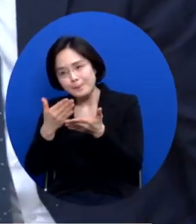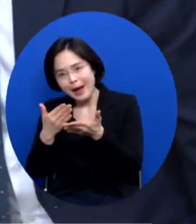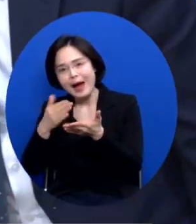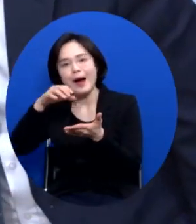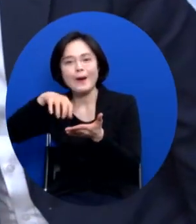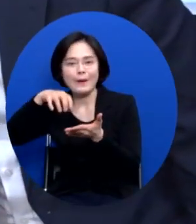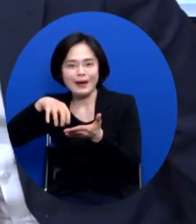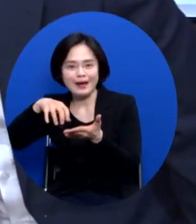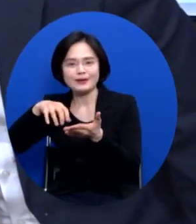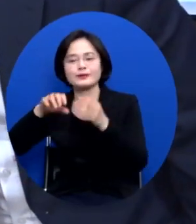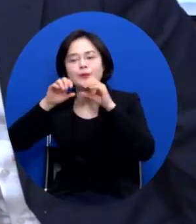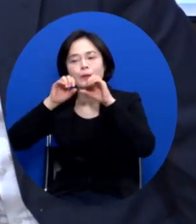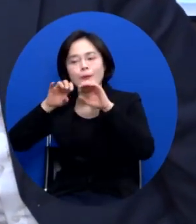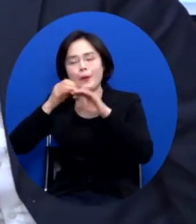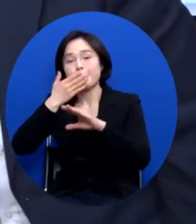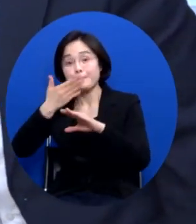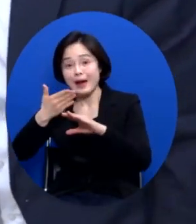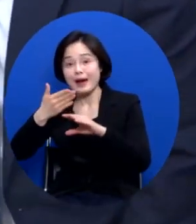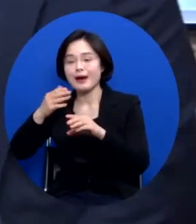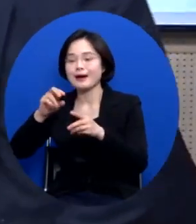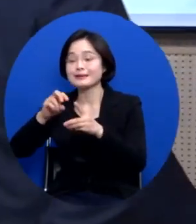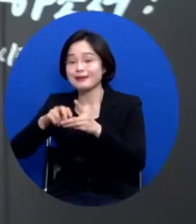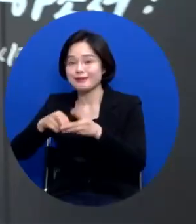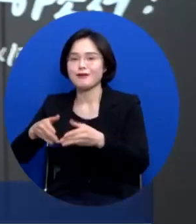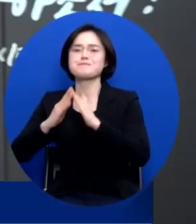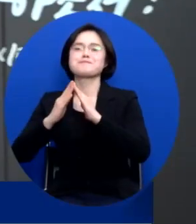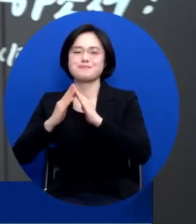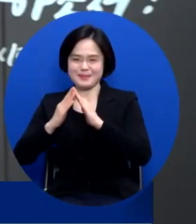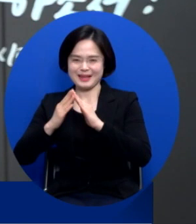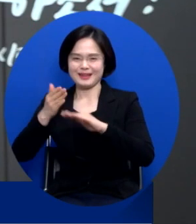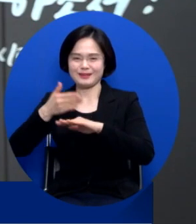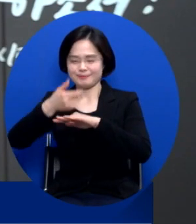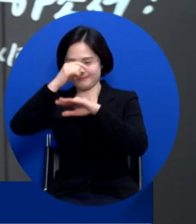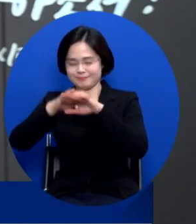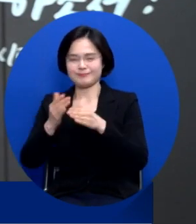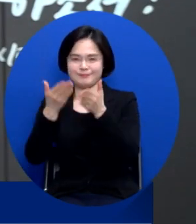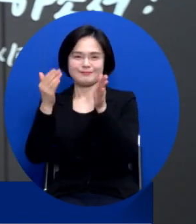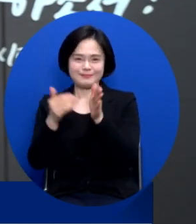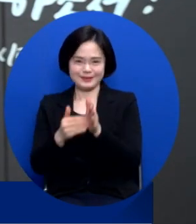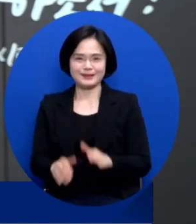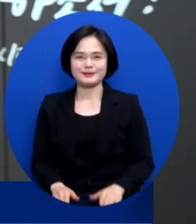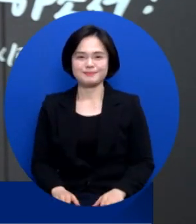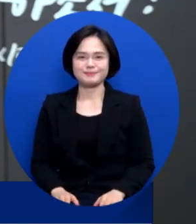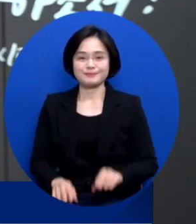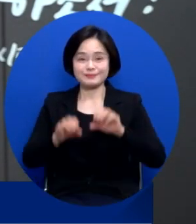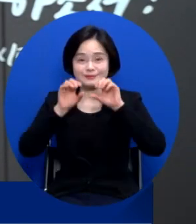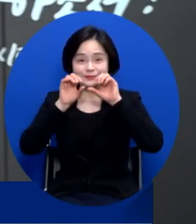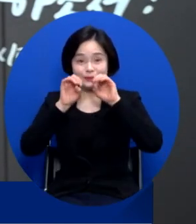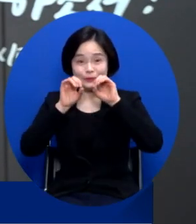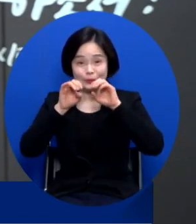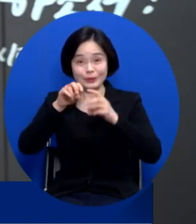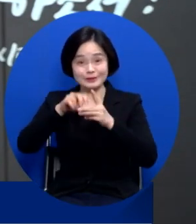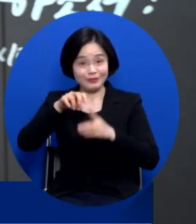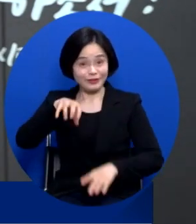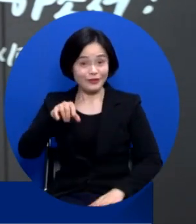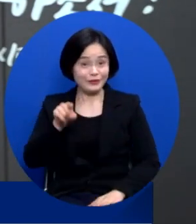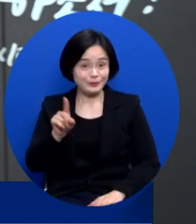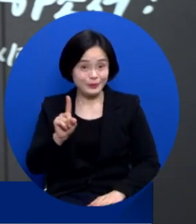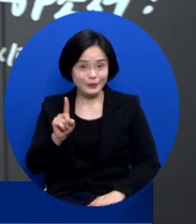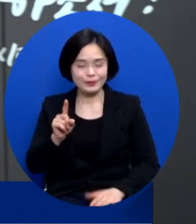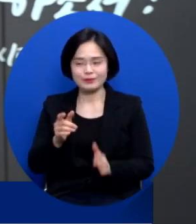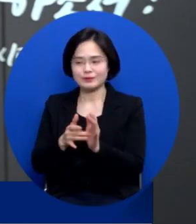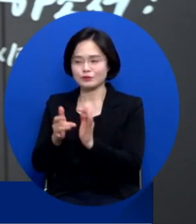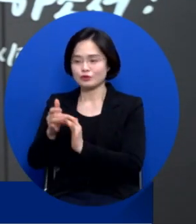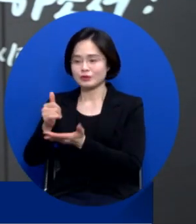창립 감사 예배를 드렸습니다. 네, 선교는 예수님께서 우리에게 말씀하신 지상 명령이고 아주